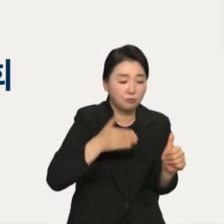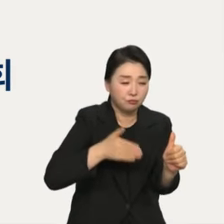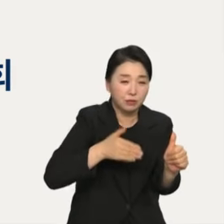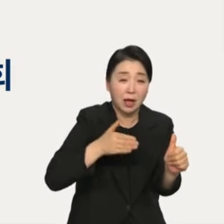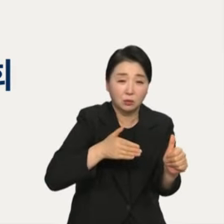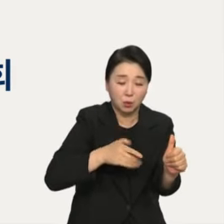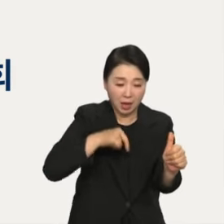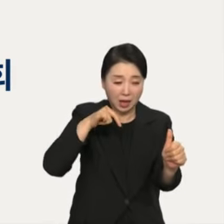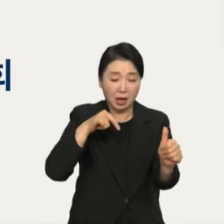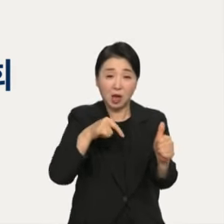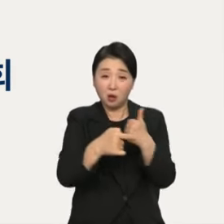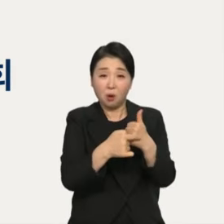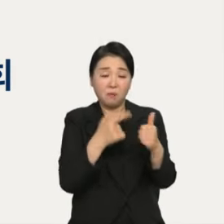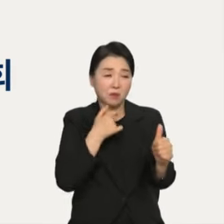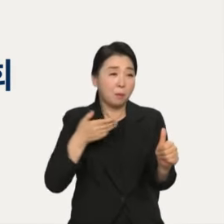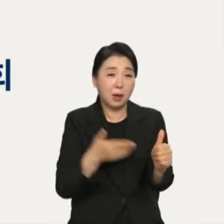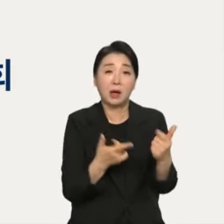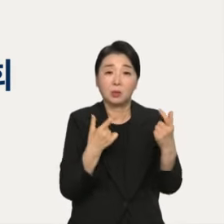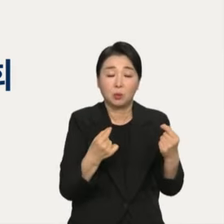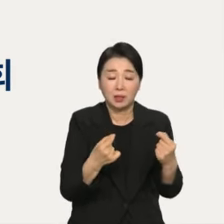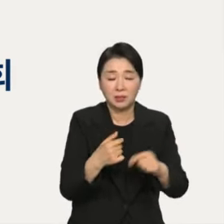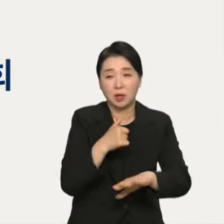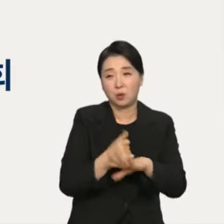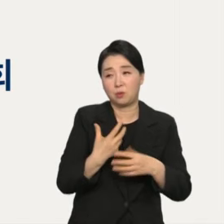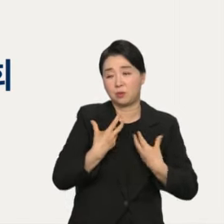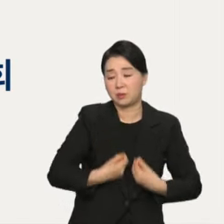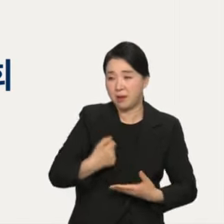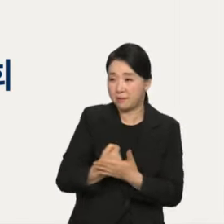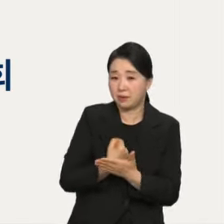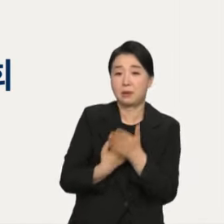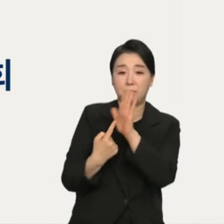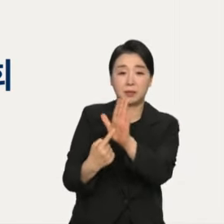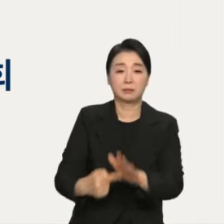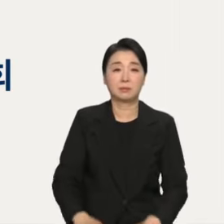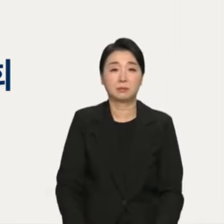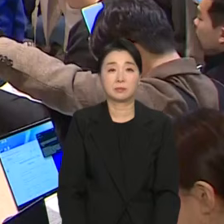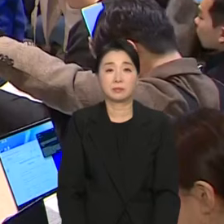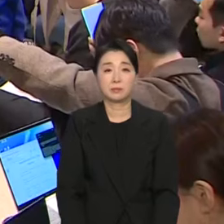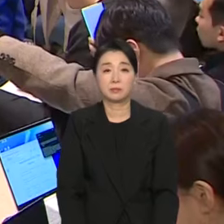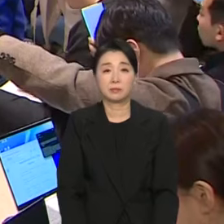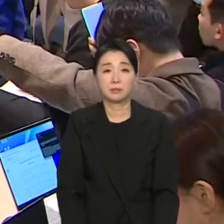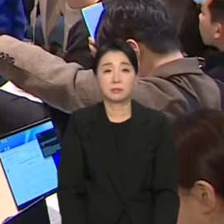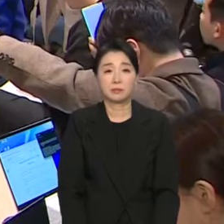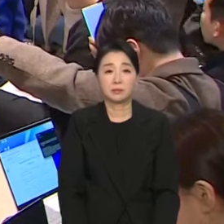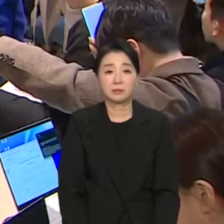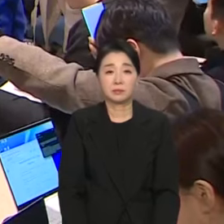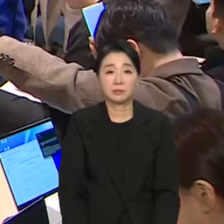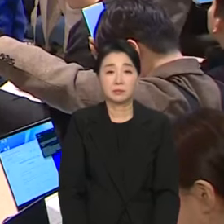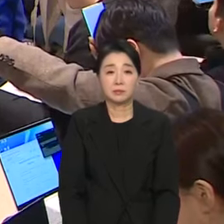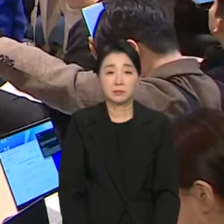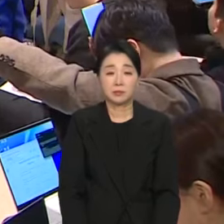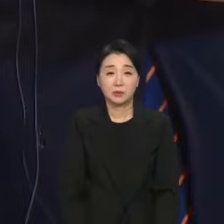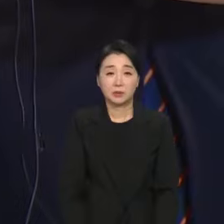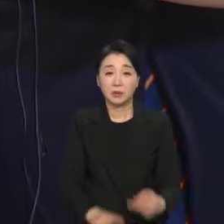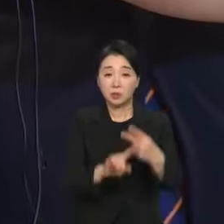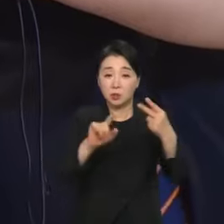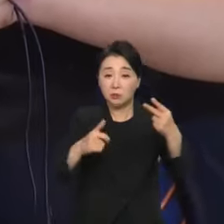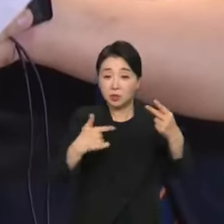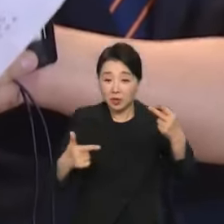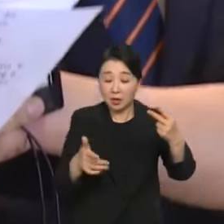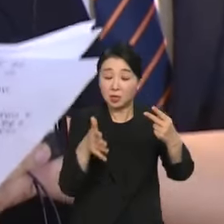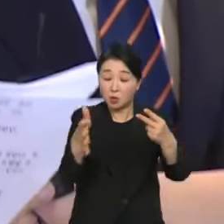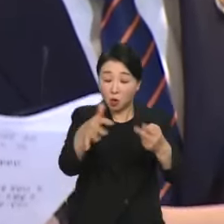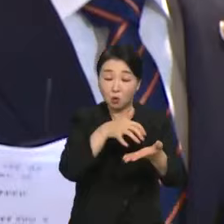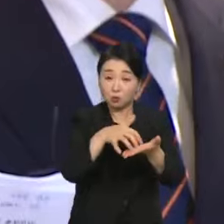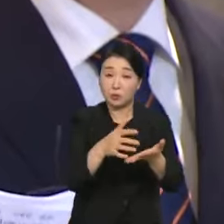겁박을 했다면서 큰 실망과 함께 강한 유감을 표명한다고 밝혔습니다. 지난 16일까지 전공의